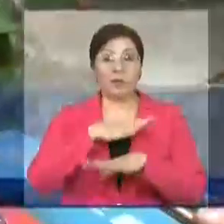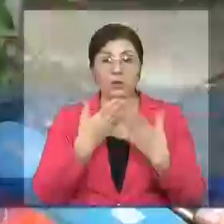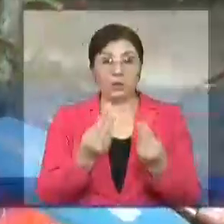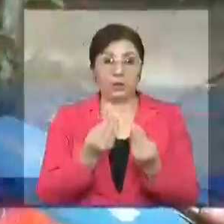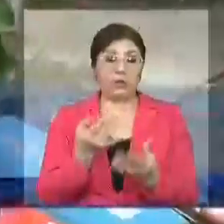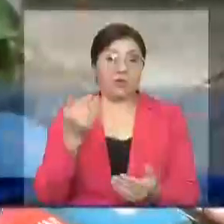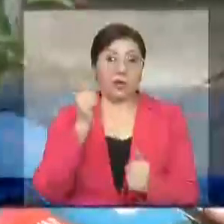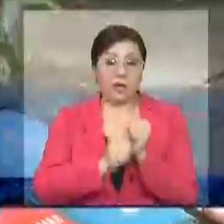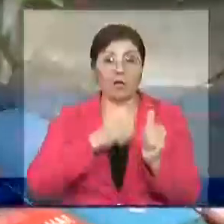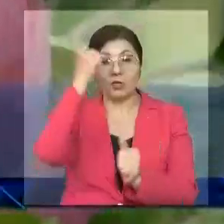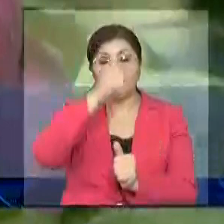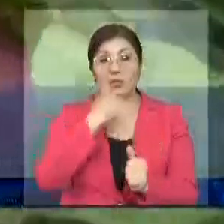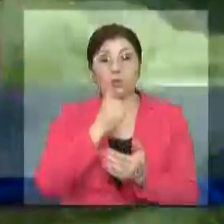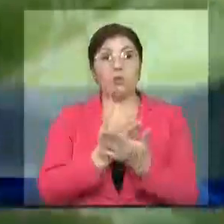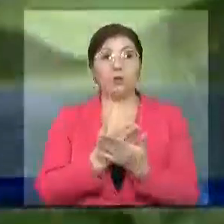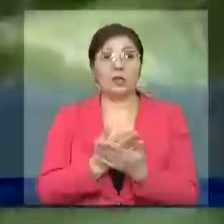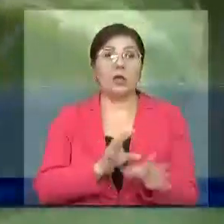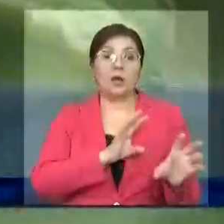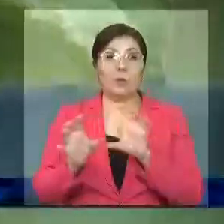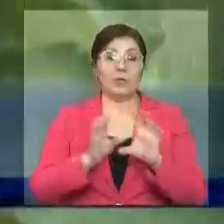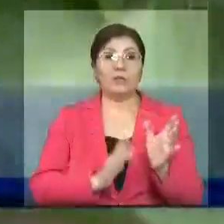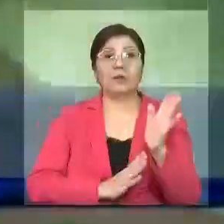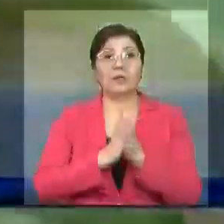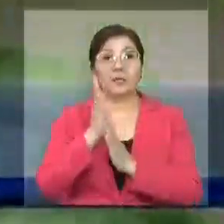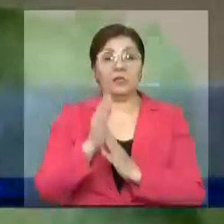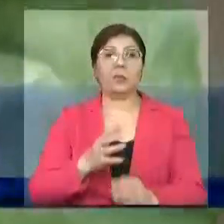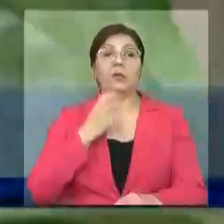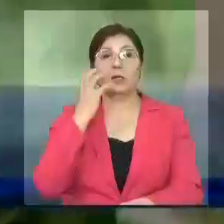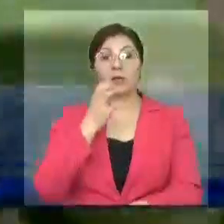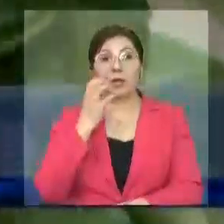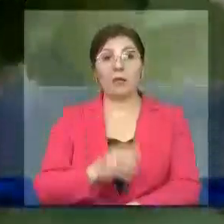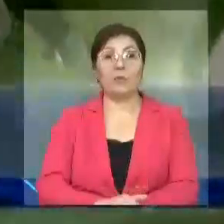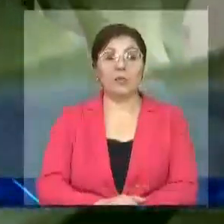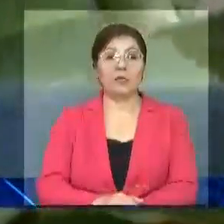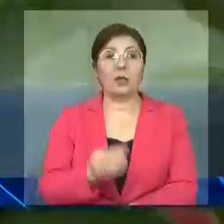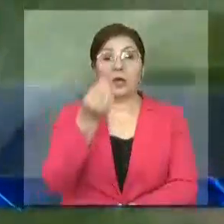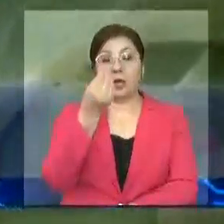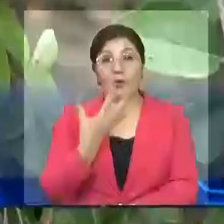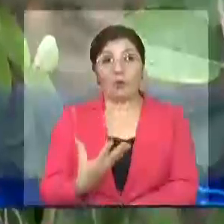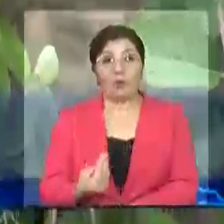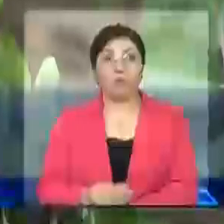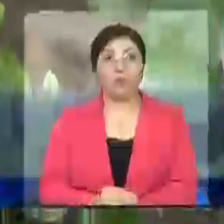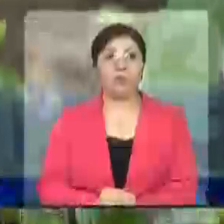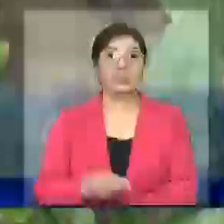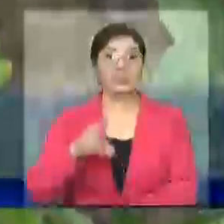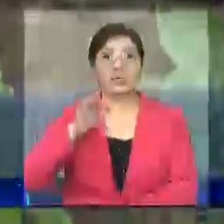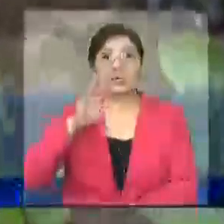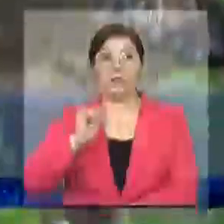досаживали, что-то меняли. Мы выращиваем, вот вы видите, груши, слива,